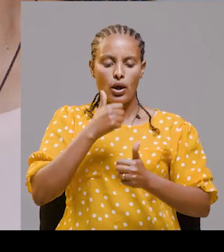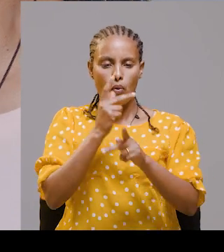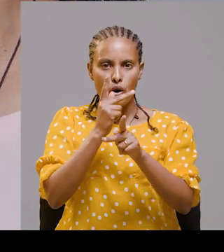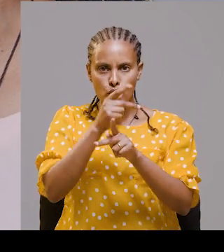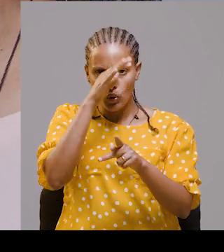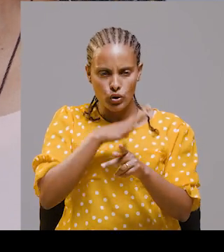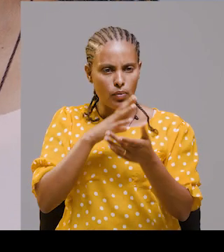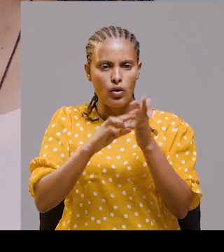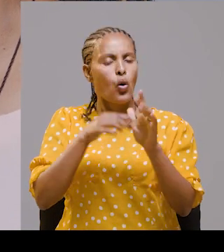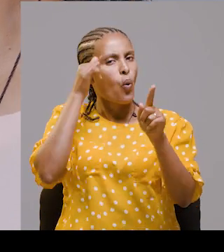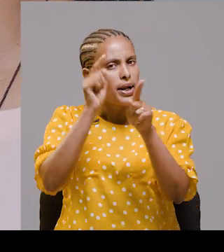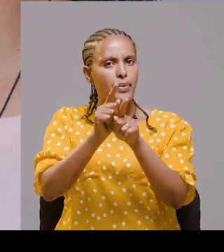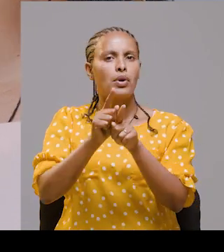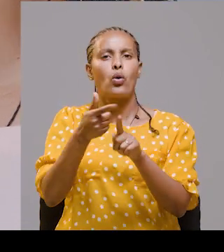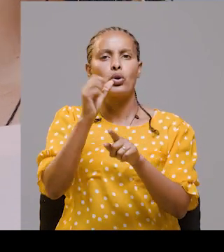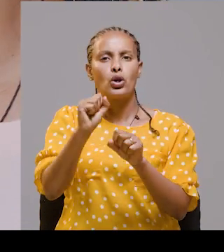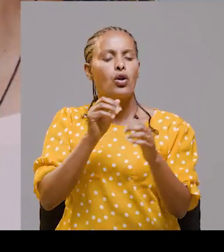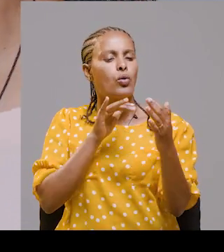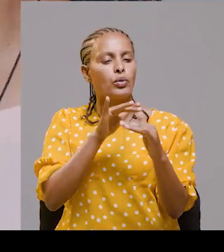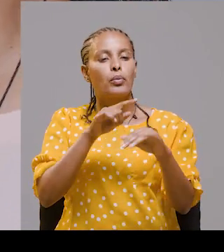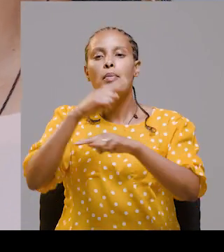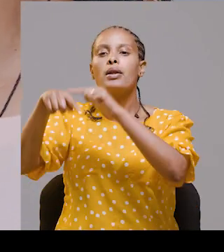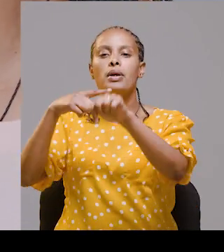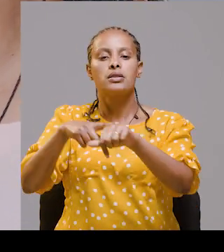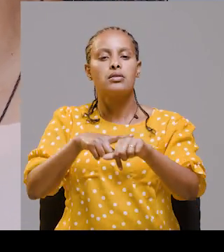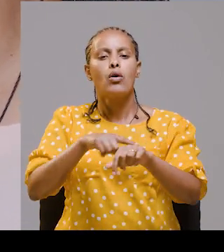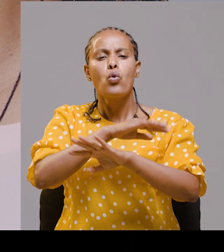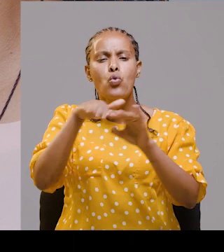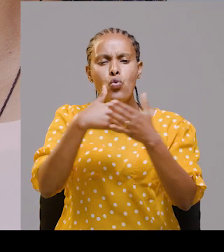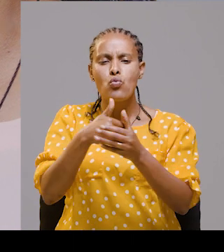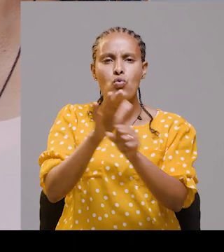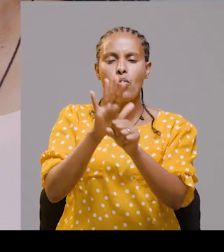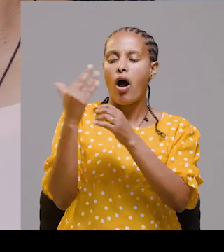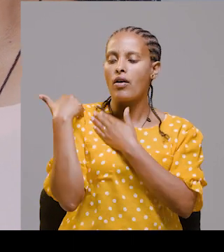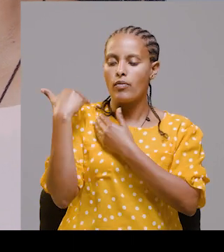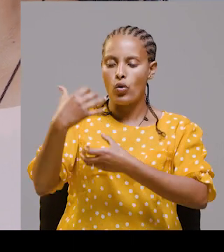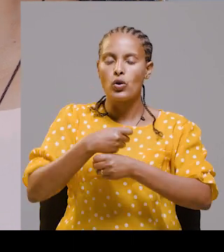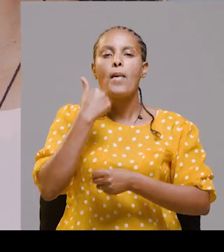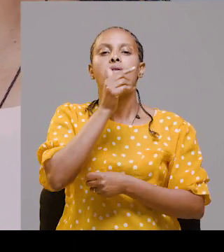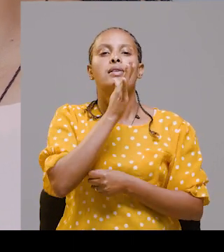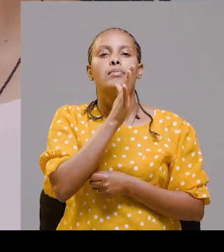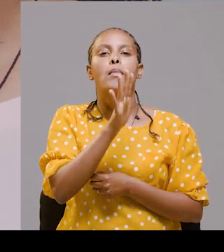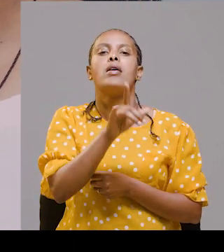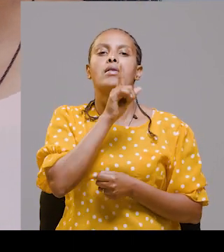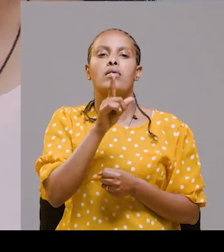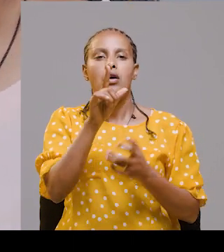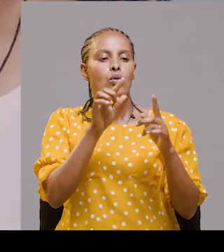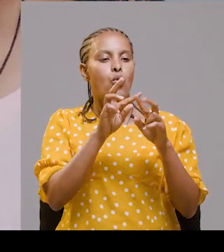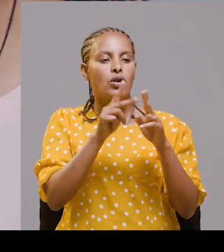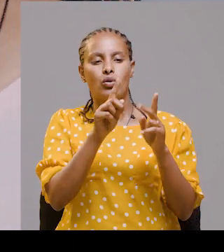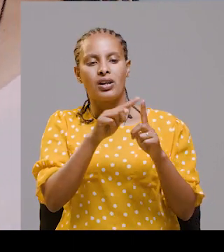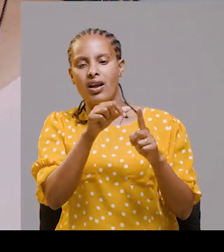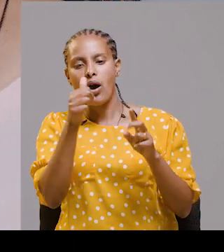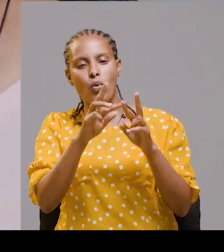ሰዎች ወንድሞቻቸው ሊሆን ይችላሉ። ለጦርነት ሲሄዱ እነሱ ናቸው እዚህ ጋር ኃላፊነቱን የሚወስዱት እና ኃላፊነቱን ወስዶ ደግሞ ከአንድ ቦታ ደግሞ ወደ አንድ